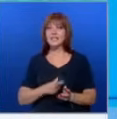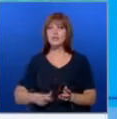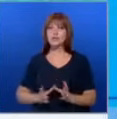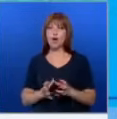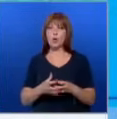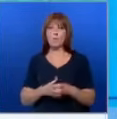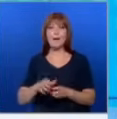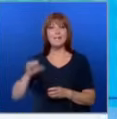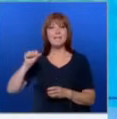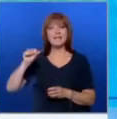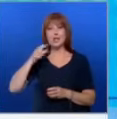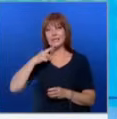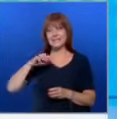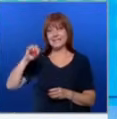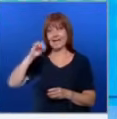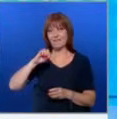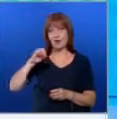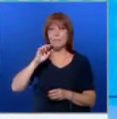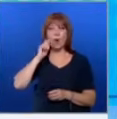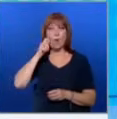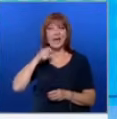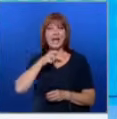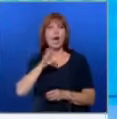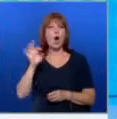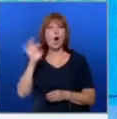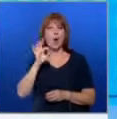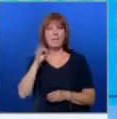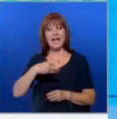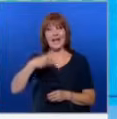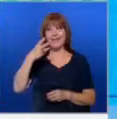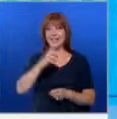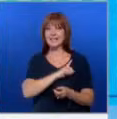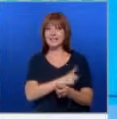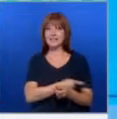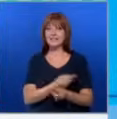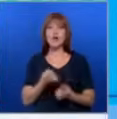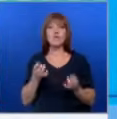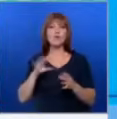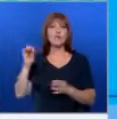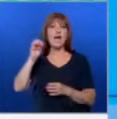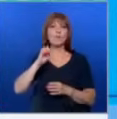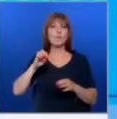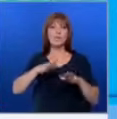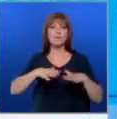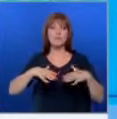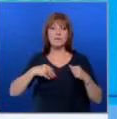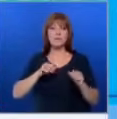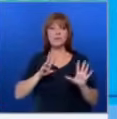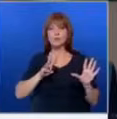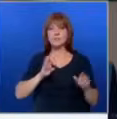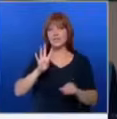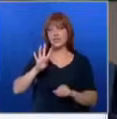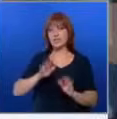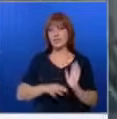Националистическата група Патриоти за Европа на унгарския премиер Виктор Орбан е вече трета сила в новия Европейски парламент с 84